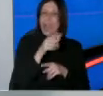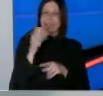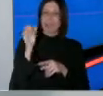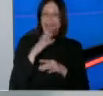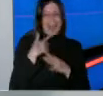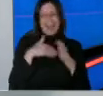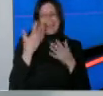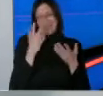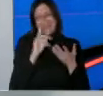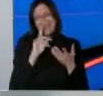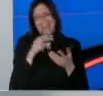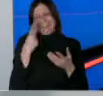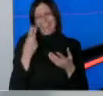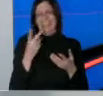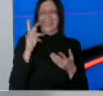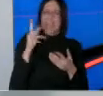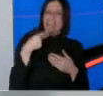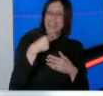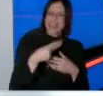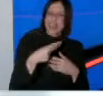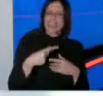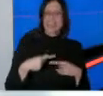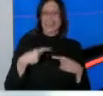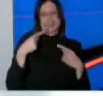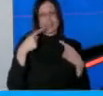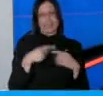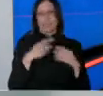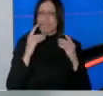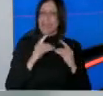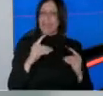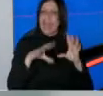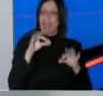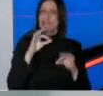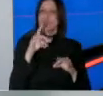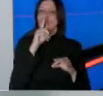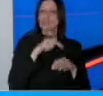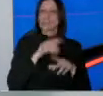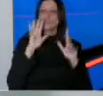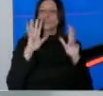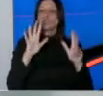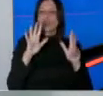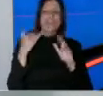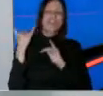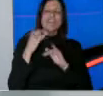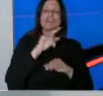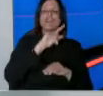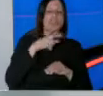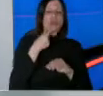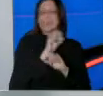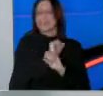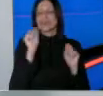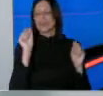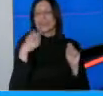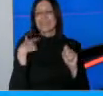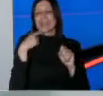לא, אל תבדו על זה. קרני והני, יום ראשון. בדרך הקלפי. יום ראשון בשעה 8, אנחנו הולכים להביא לכם שעה פיצוץ, ואנחנו נגיד